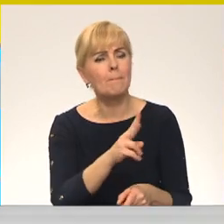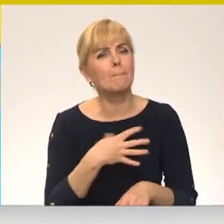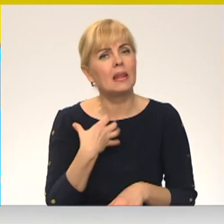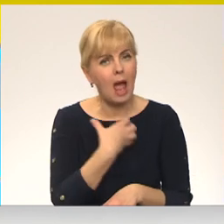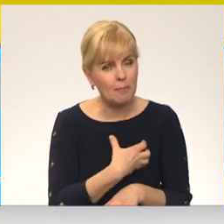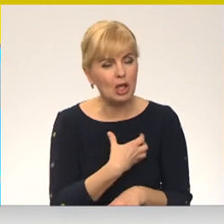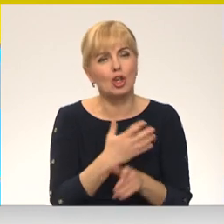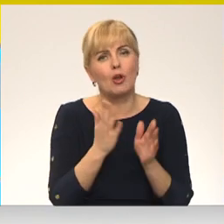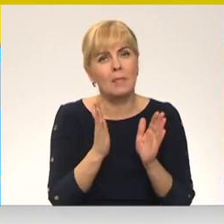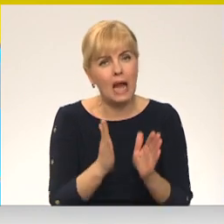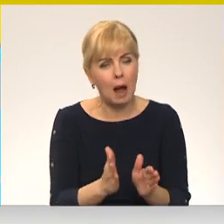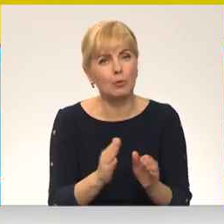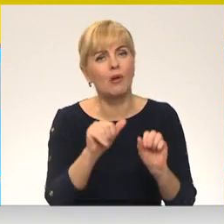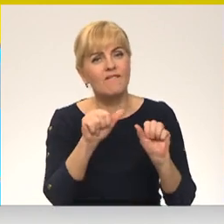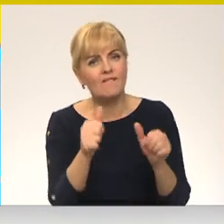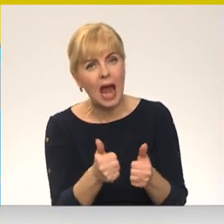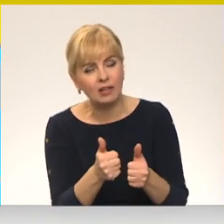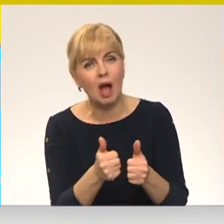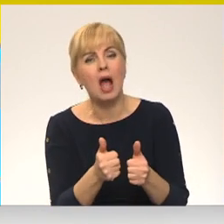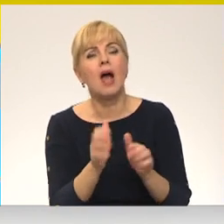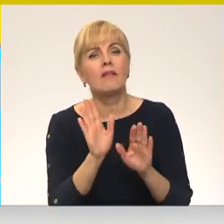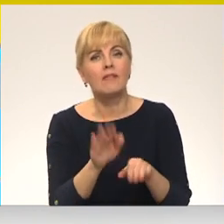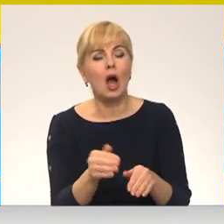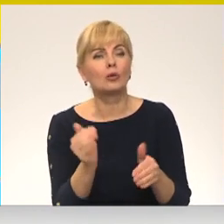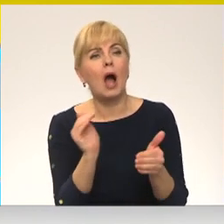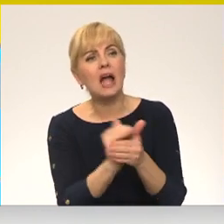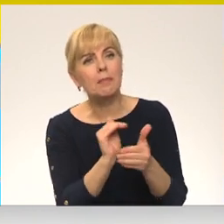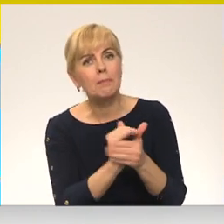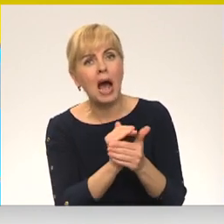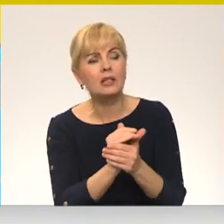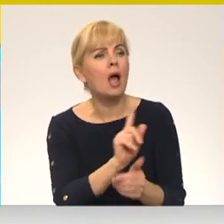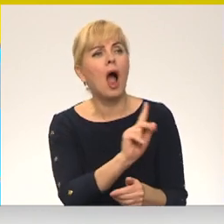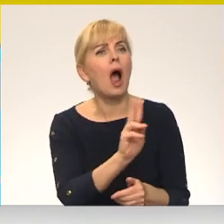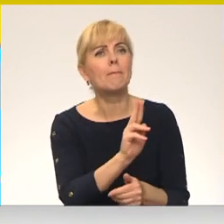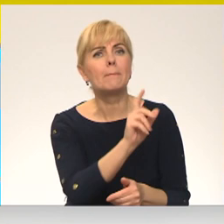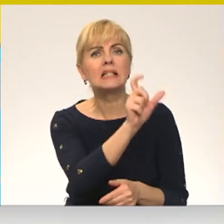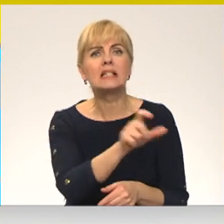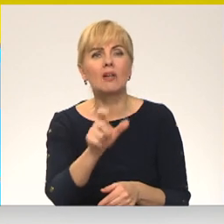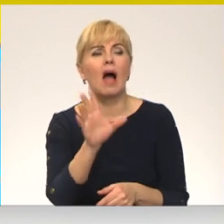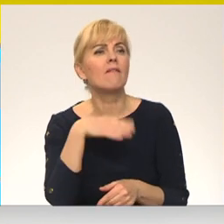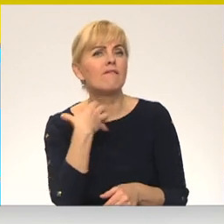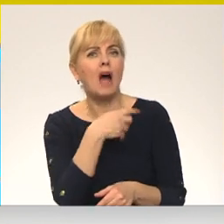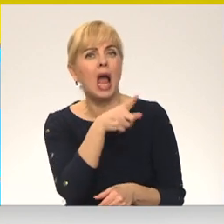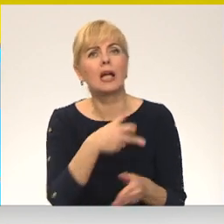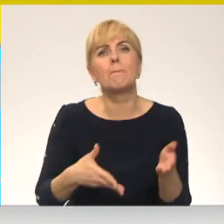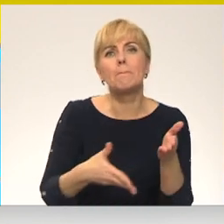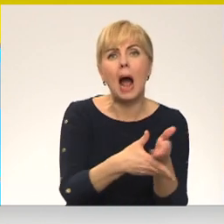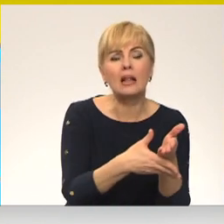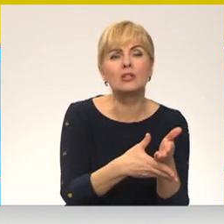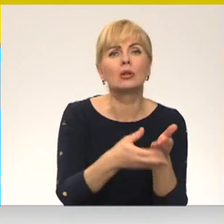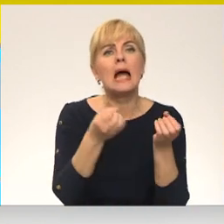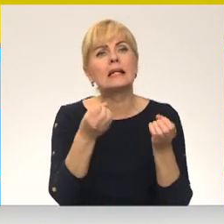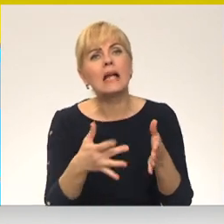Mums ir jābūt mehānismam, ka mēs varam pirmkārt identificēt, kuri ir tie, kuriem būtu jāpalīdz, un tad ir arī skaidrība,